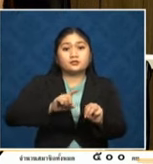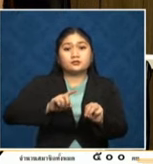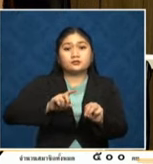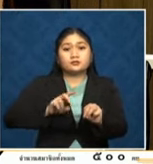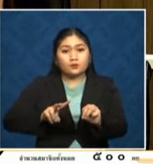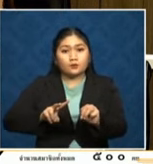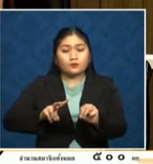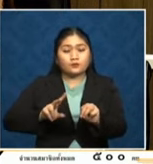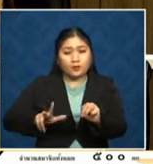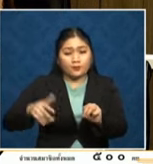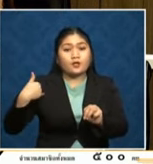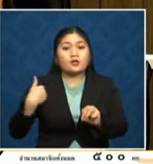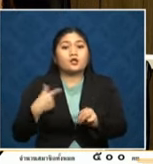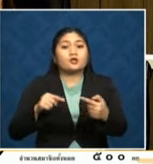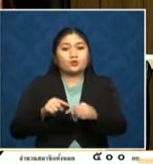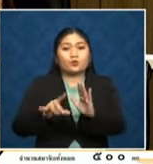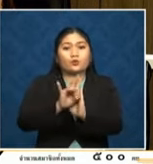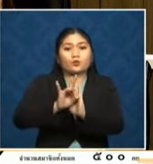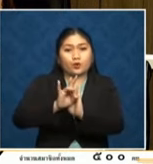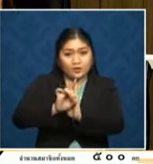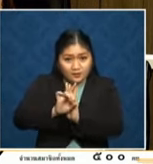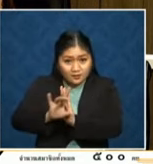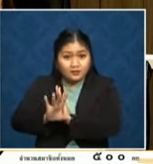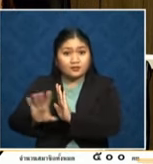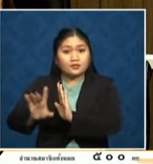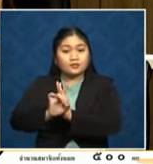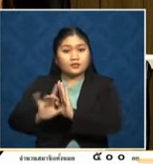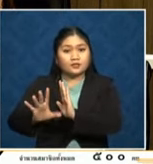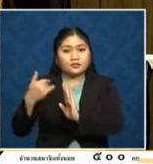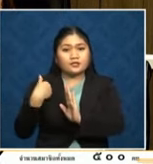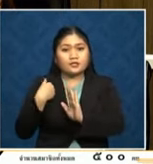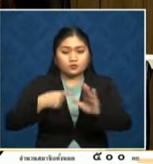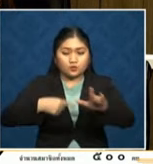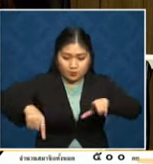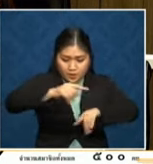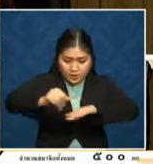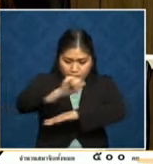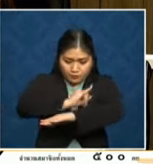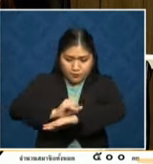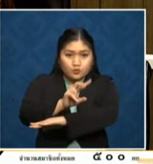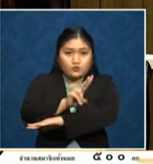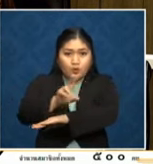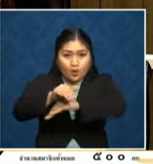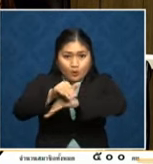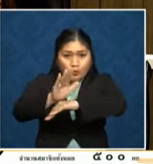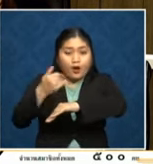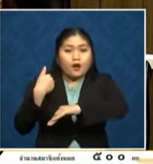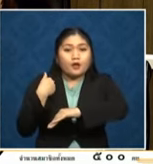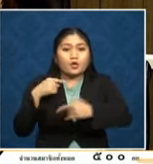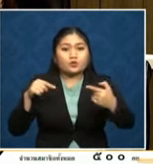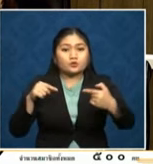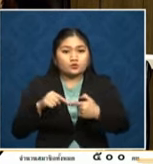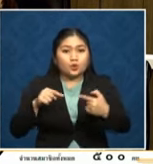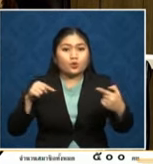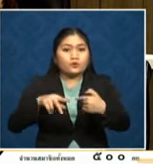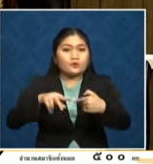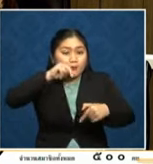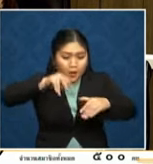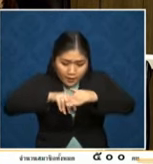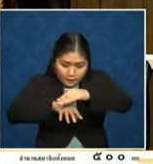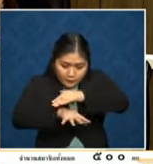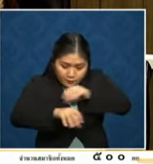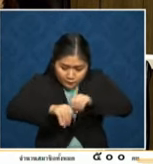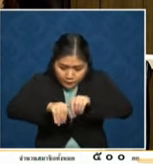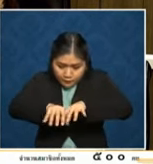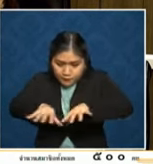2ตำบลคำไฮอำเภอพนมไพรจังหวัดร้อยเอ็ดซึ่งครอบคลุมพื้นที่กว่า200ไร่พร้อมสร้างระบบกระจายน้ำไปยังพื้นที่ตำบลคำไ